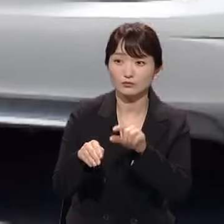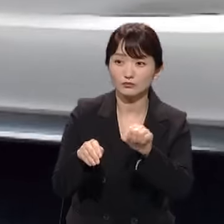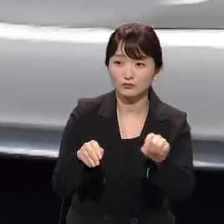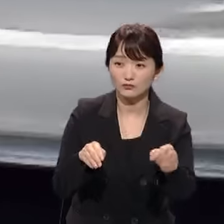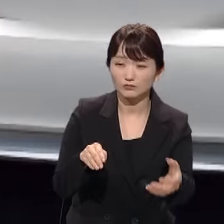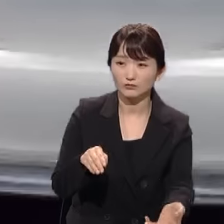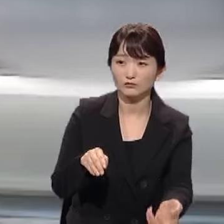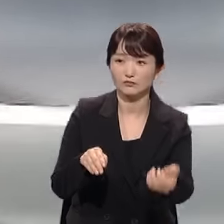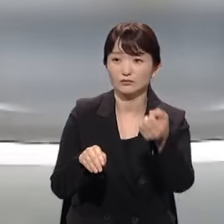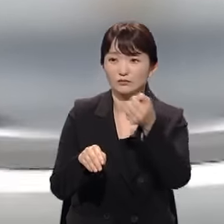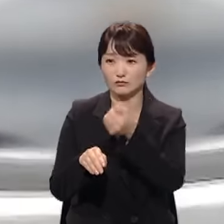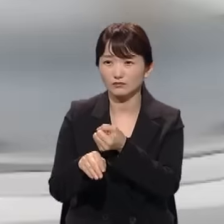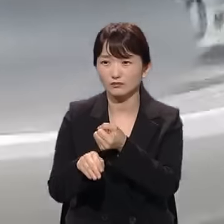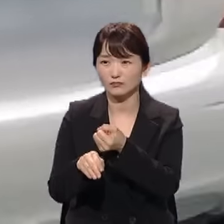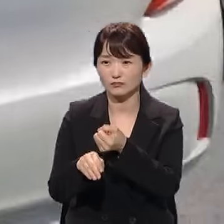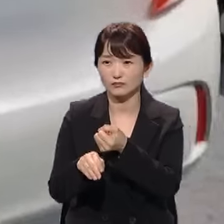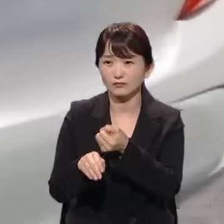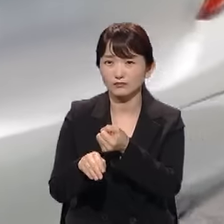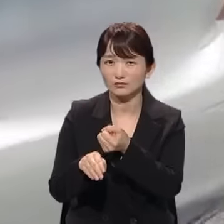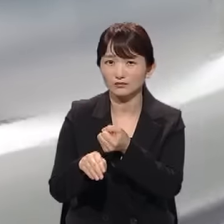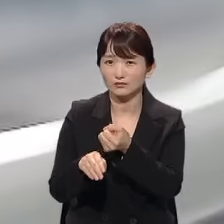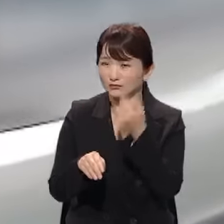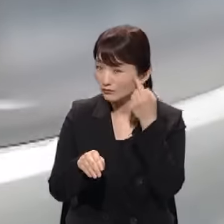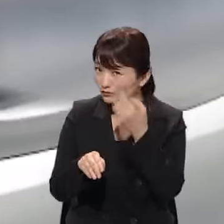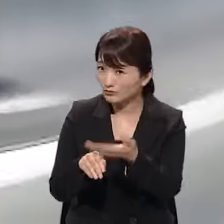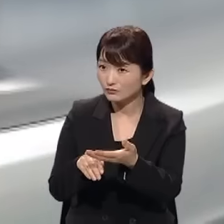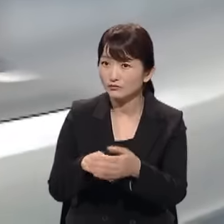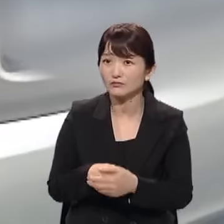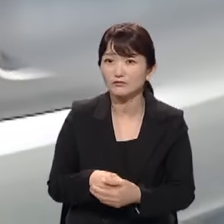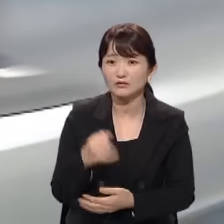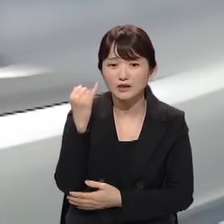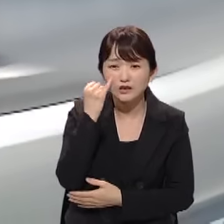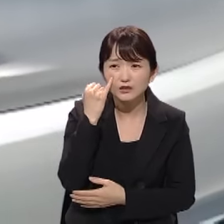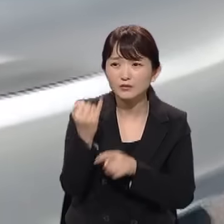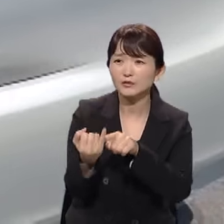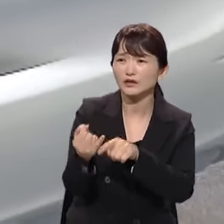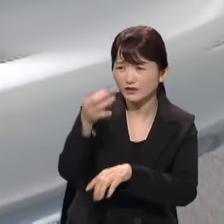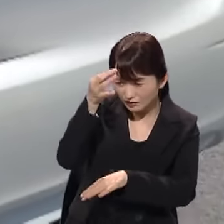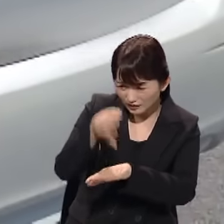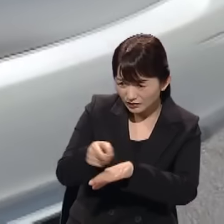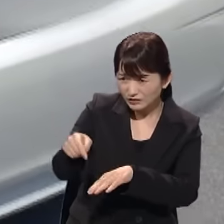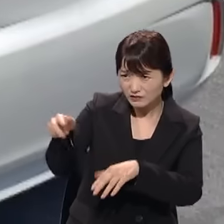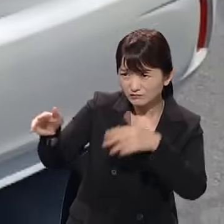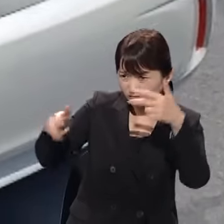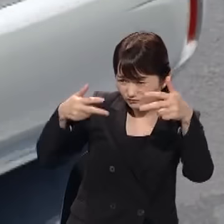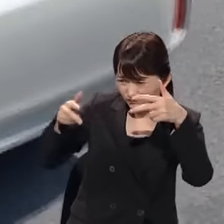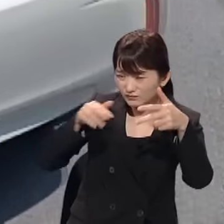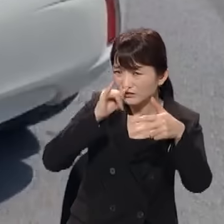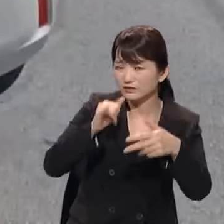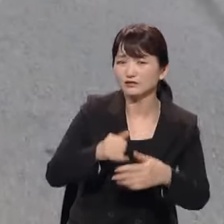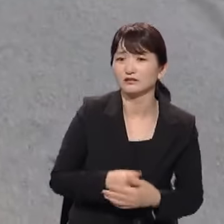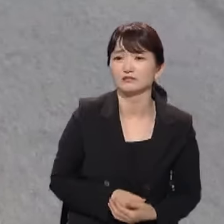쓰레기 무단 투기하고 가게 수거하러 오셨어요? 저 아줌마 죄송한데 여기 블랙박스 다